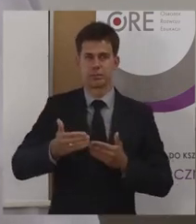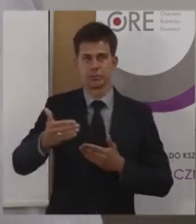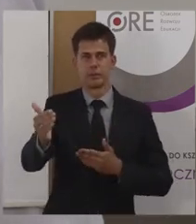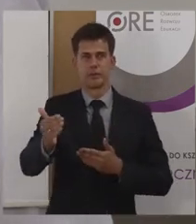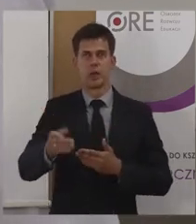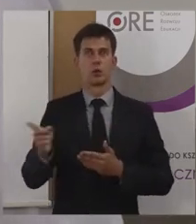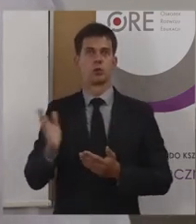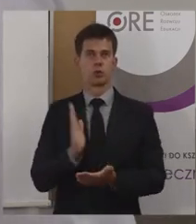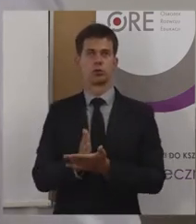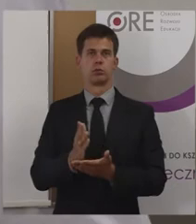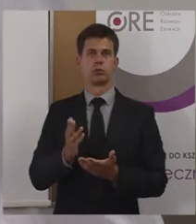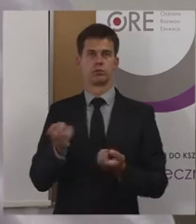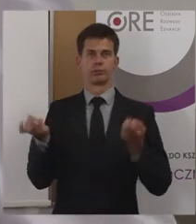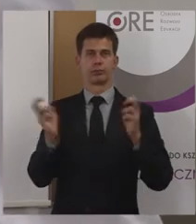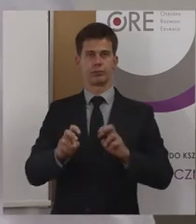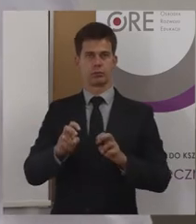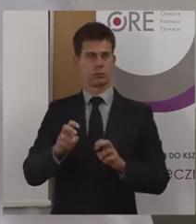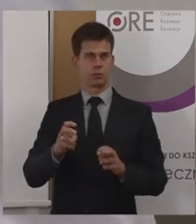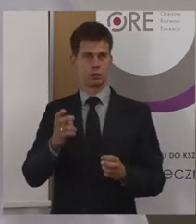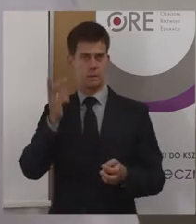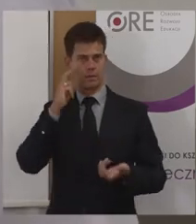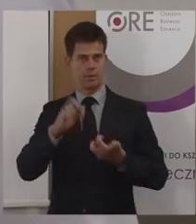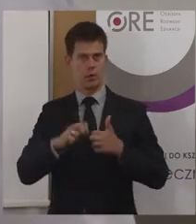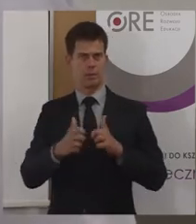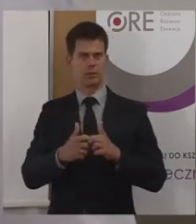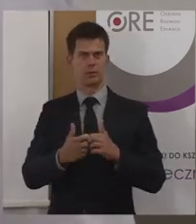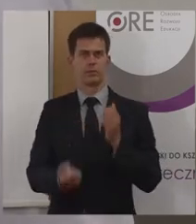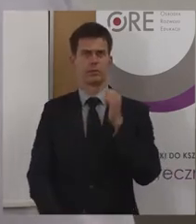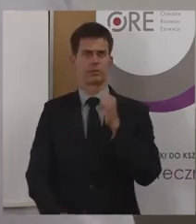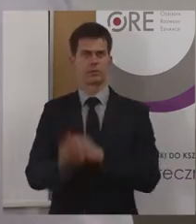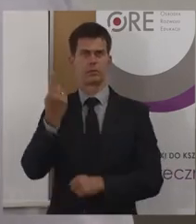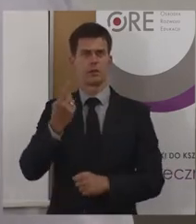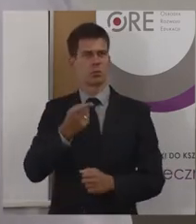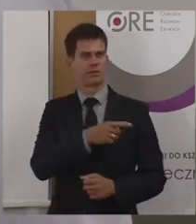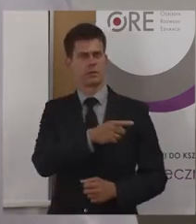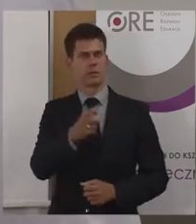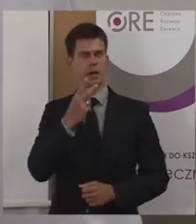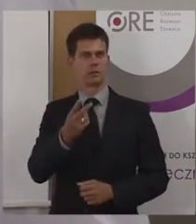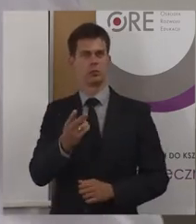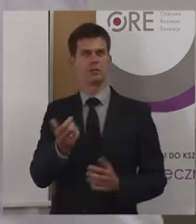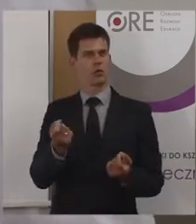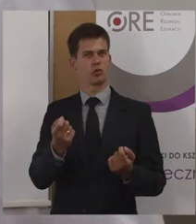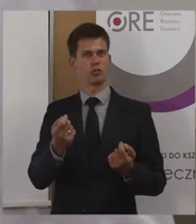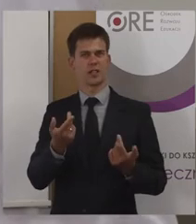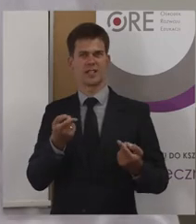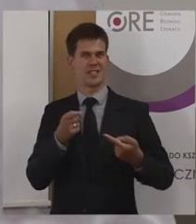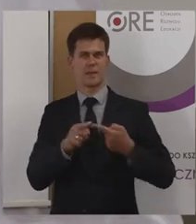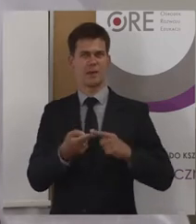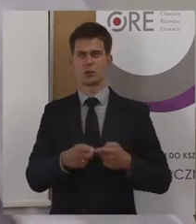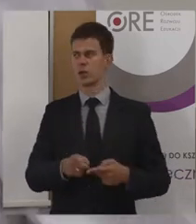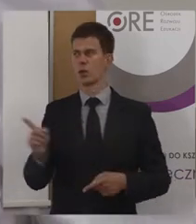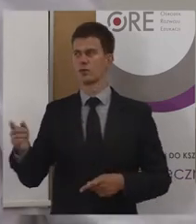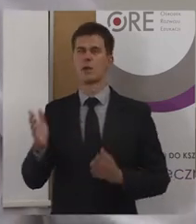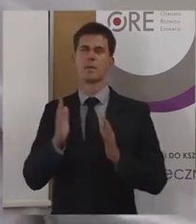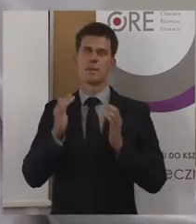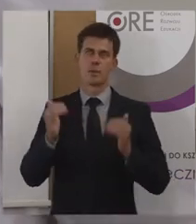pierwsze niepokojące, bym powiedział, wnioski, niepokojące mnie, o których w trzech słowach już chyba można